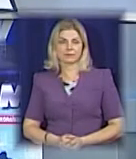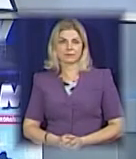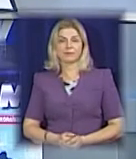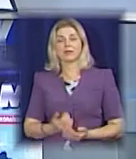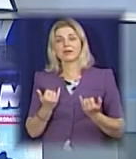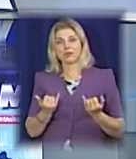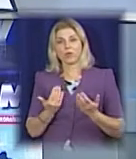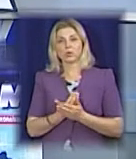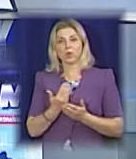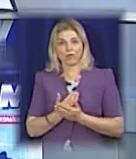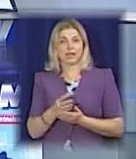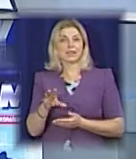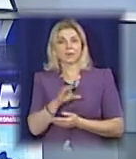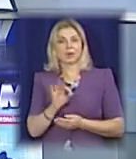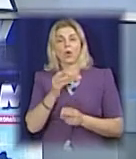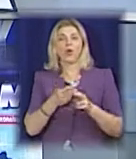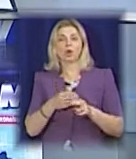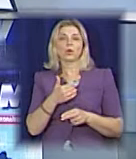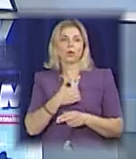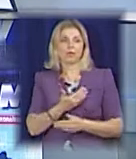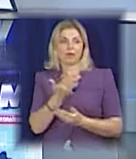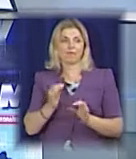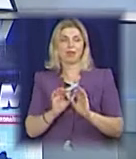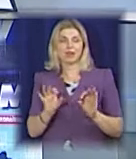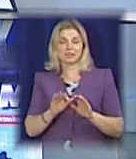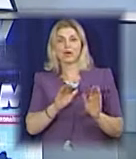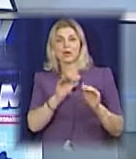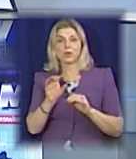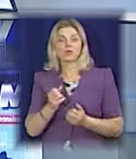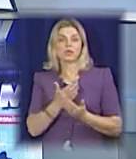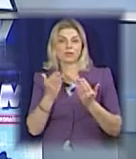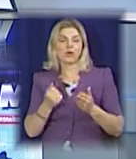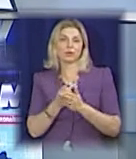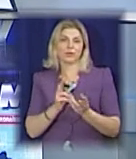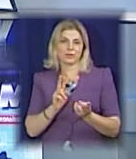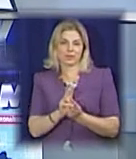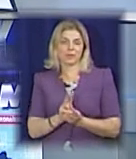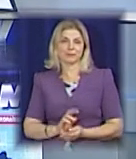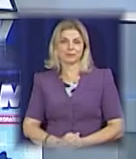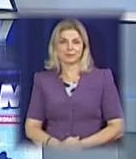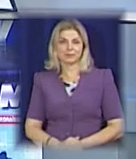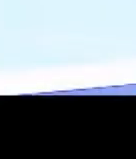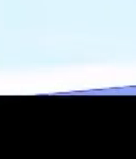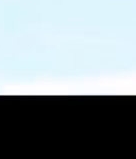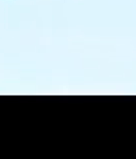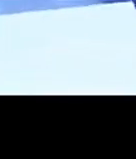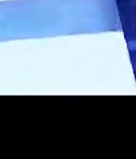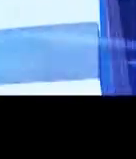І на сьогодні це всі новини, про які ми хотіли вам розповісти. Я прощаюся з вами. До наступної зустрічі.